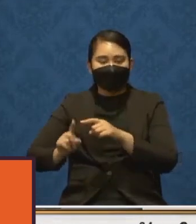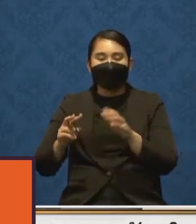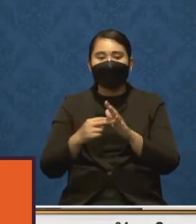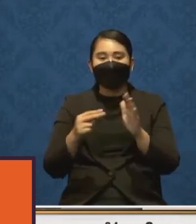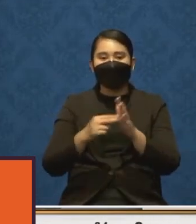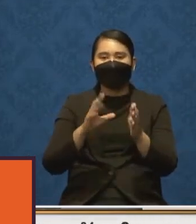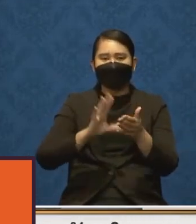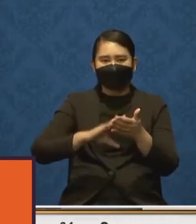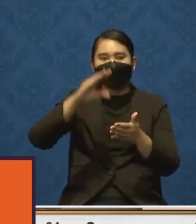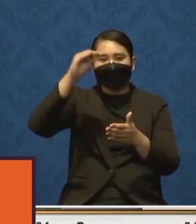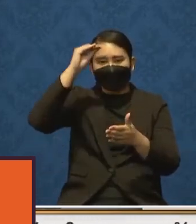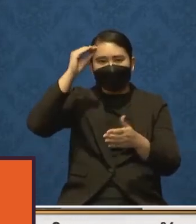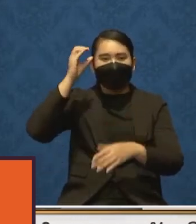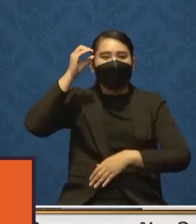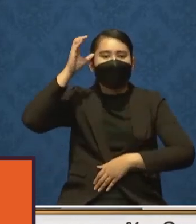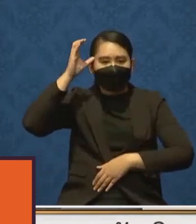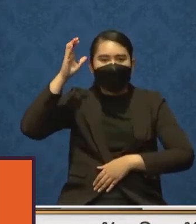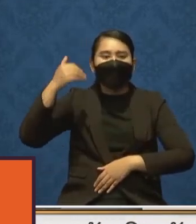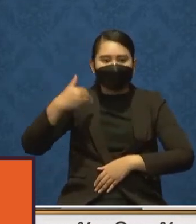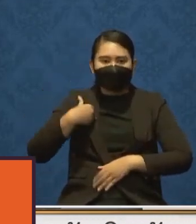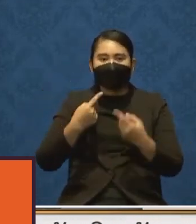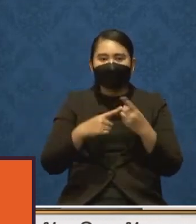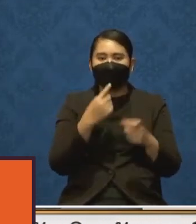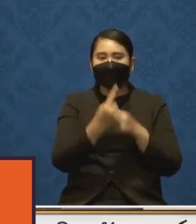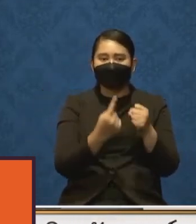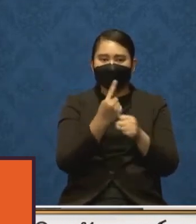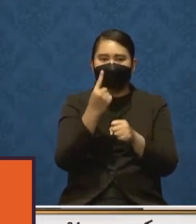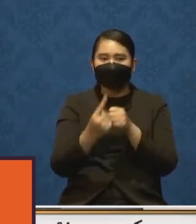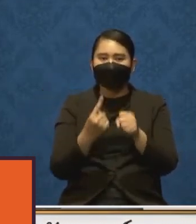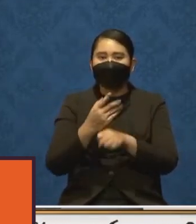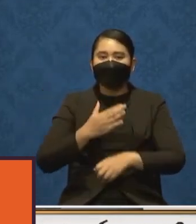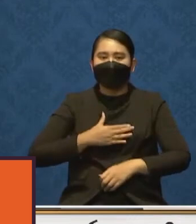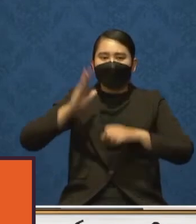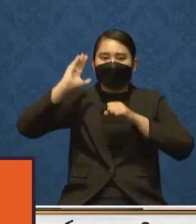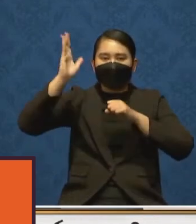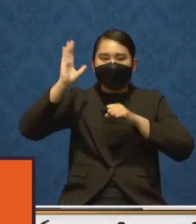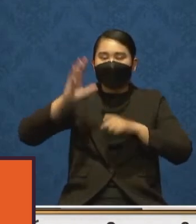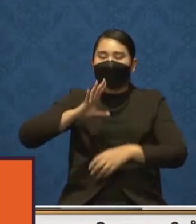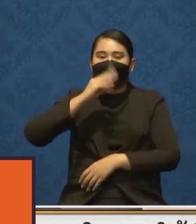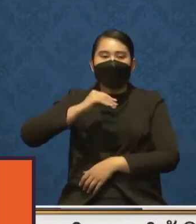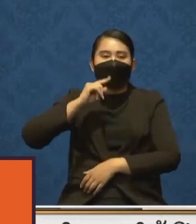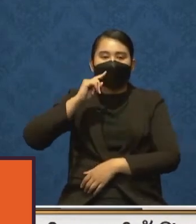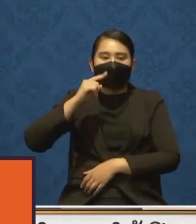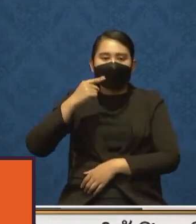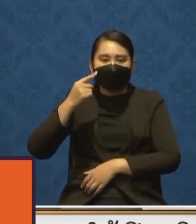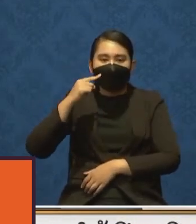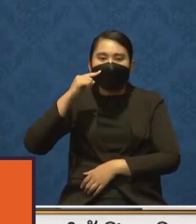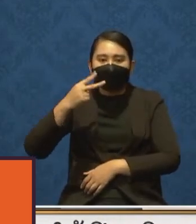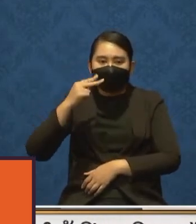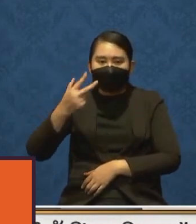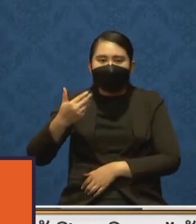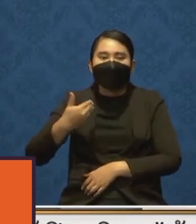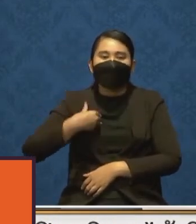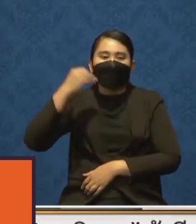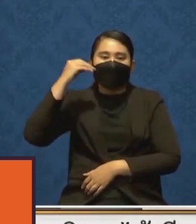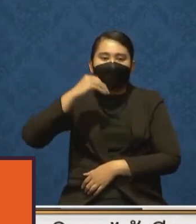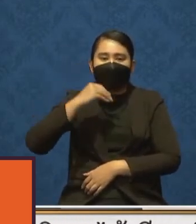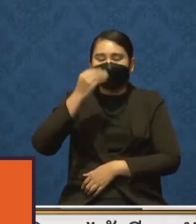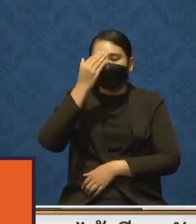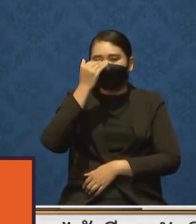ศึกษาแท้ๆครับแต่ทุกปีพวกผมตองมานอภิปลายเรื่องแบบนี้ซ้ำไปซ้ำมาทำไมคิดกไม่ได้ครั